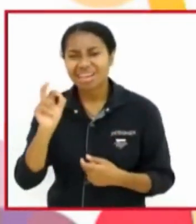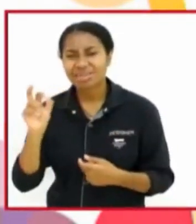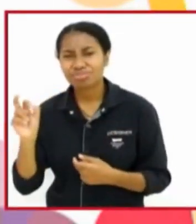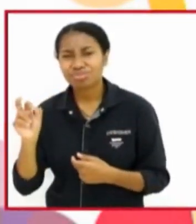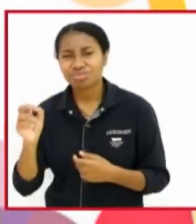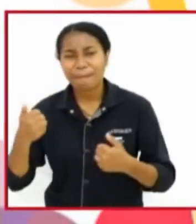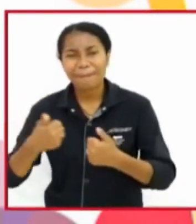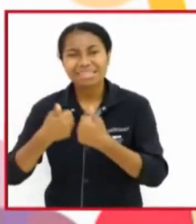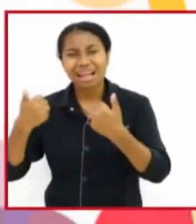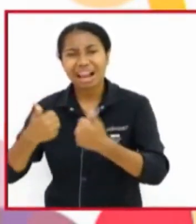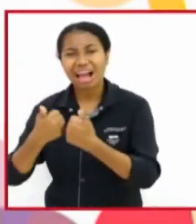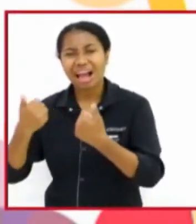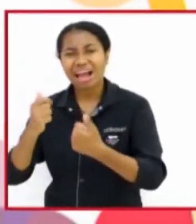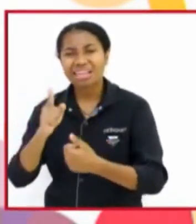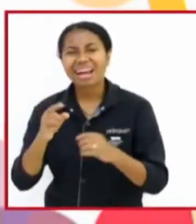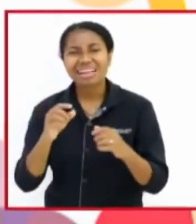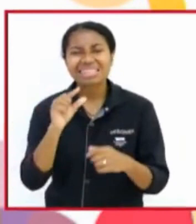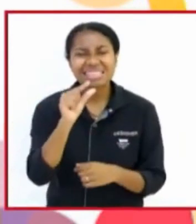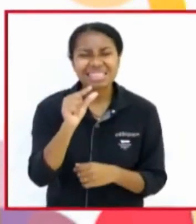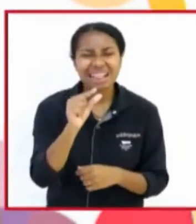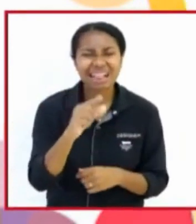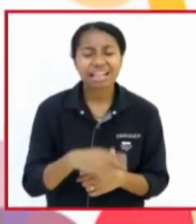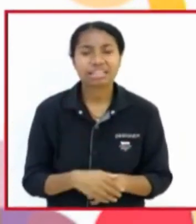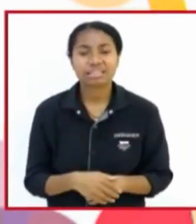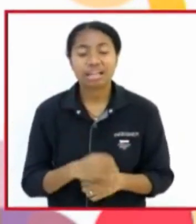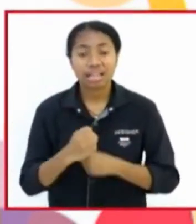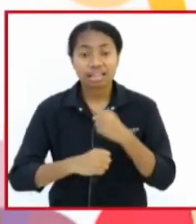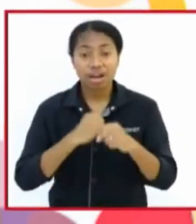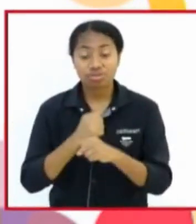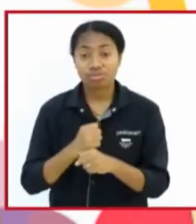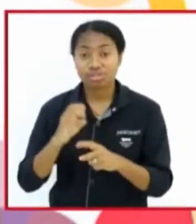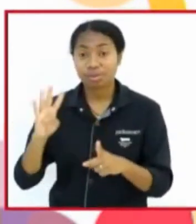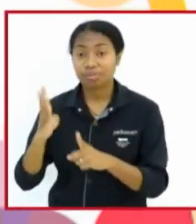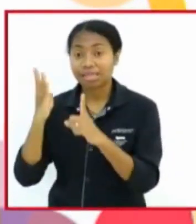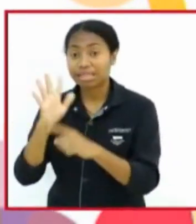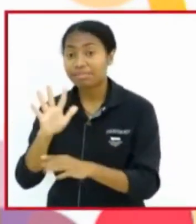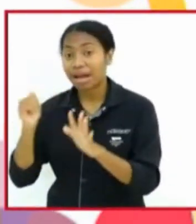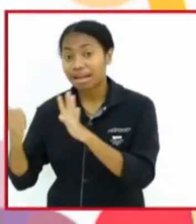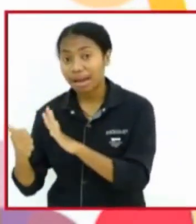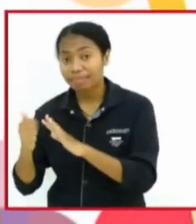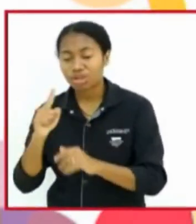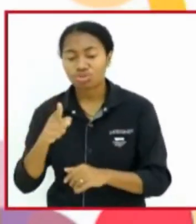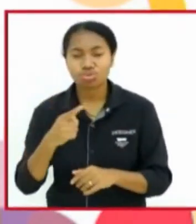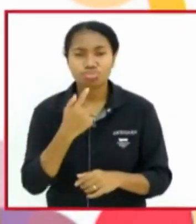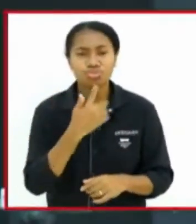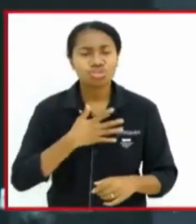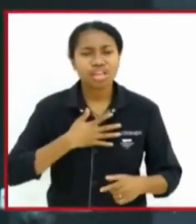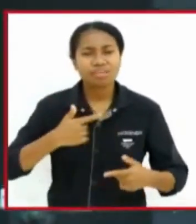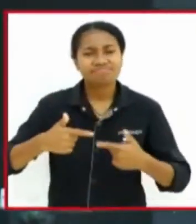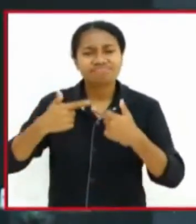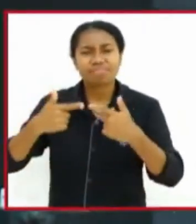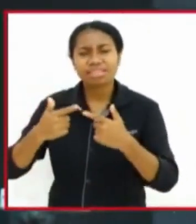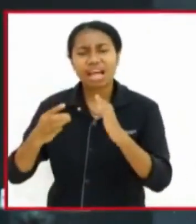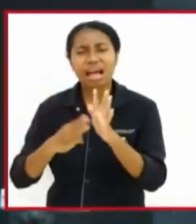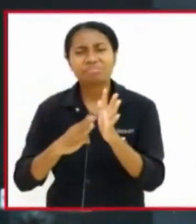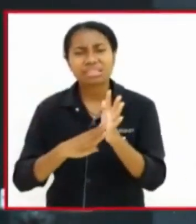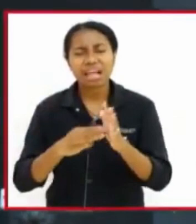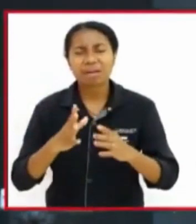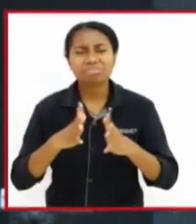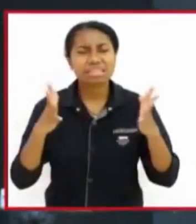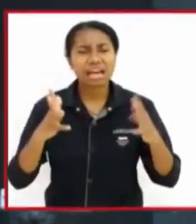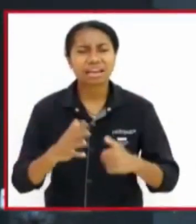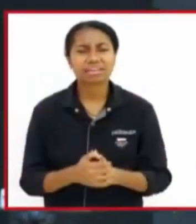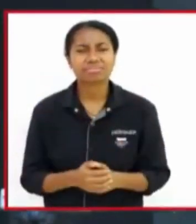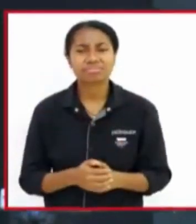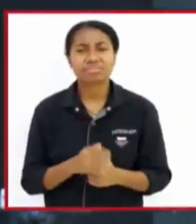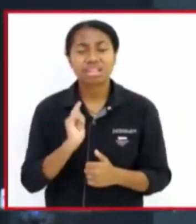kecil-kecilan lalu tahun 1956 terjadi lagi insiden besar ini disebut perang Suez